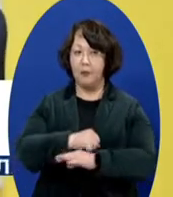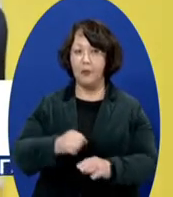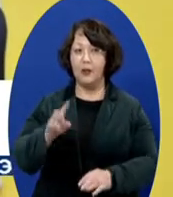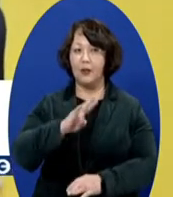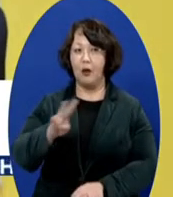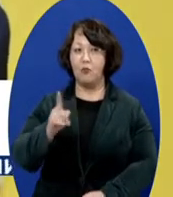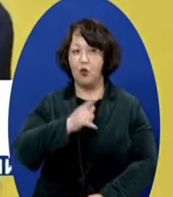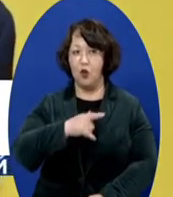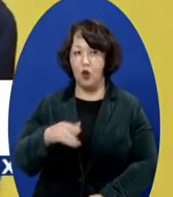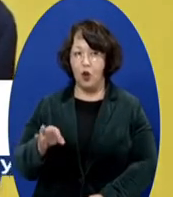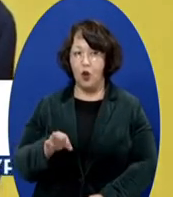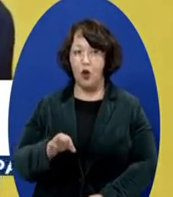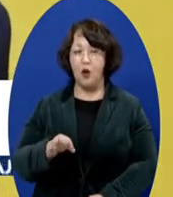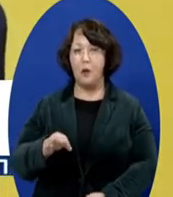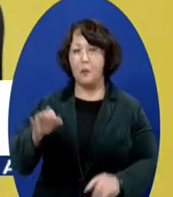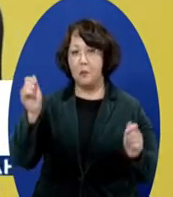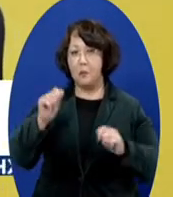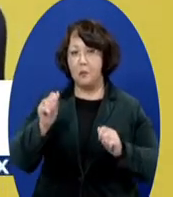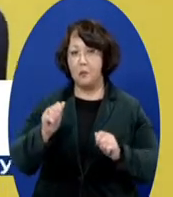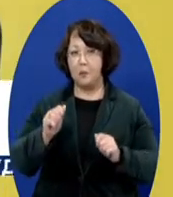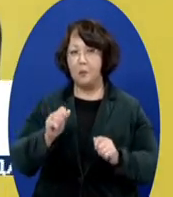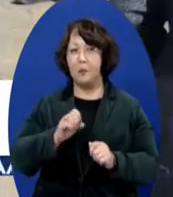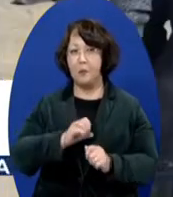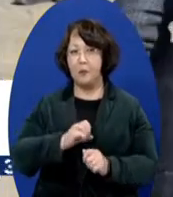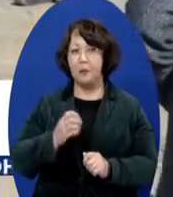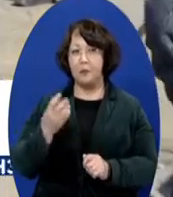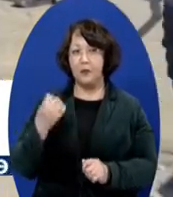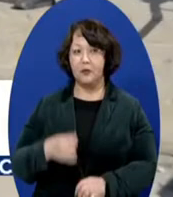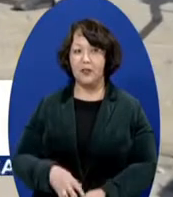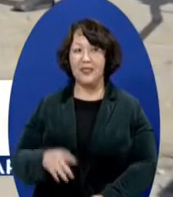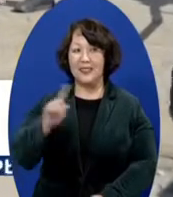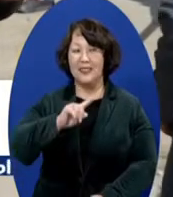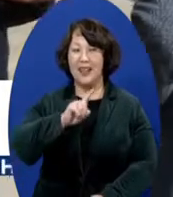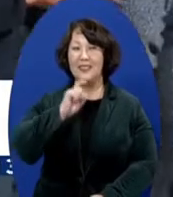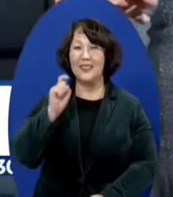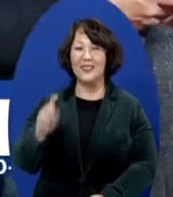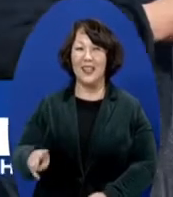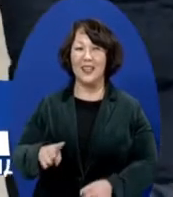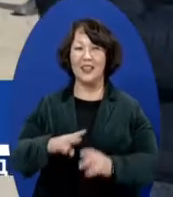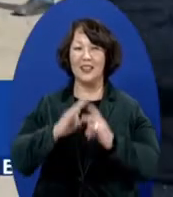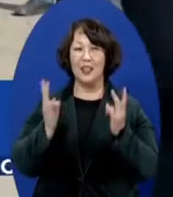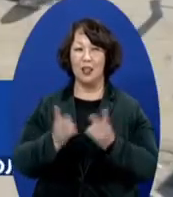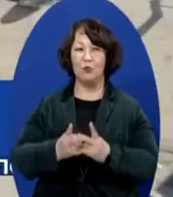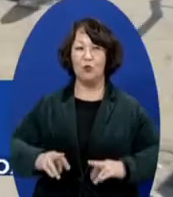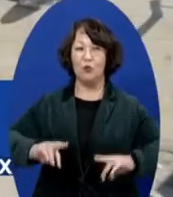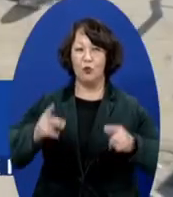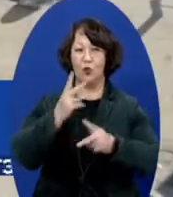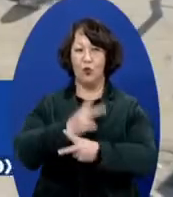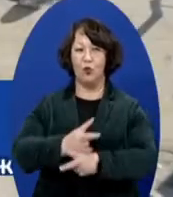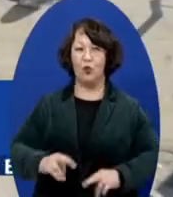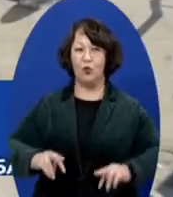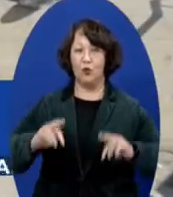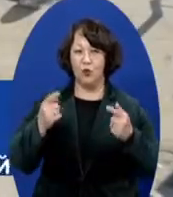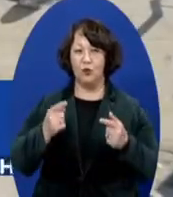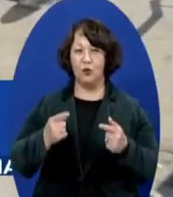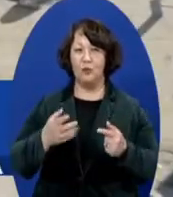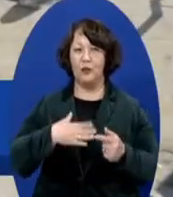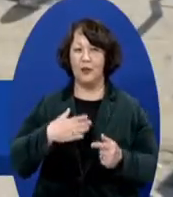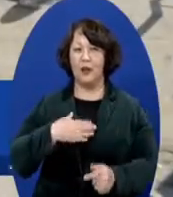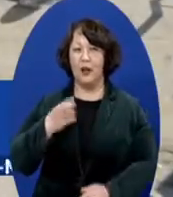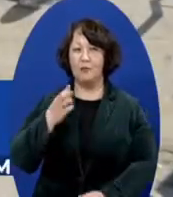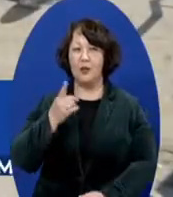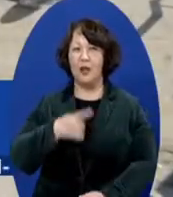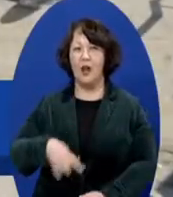нэм хорооны хүндэтгэлд тэмдэглээд төгж байсан юм аа. Зах зээл гараад хууль өөрчлөгдөд тэгтэл